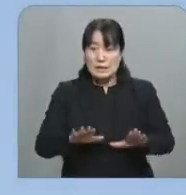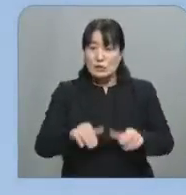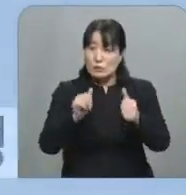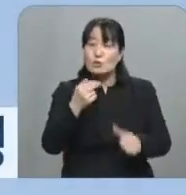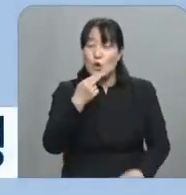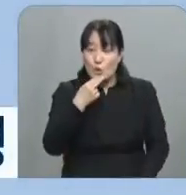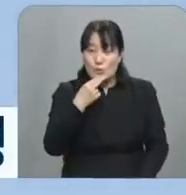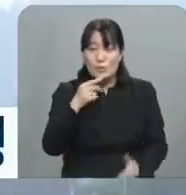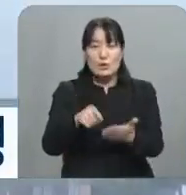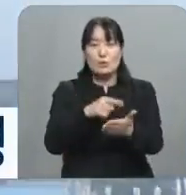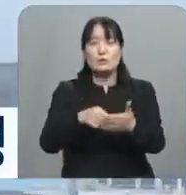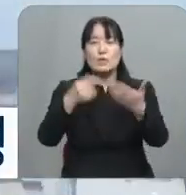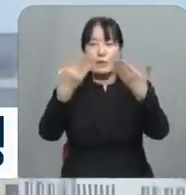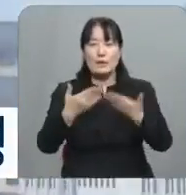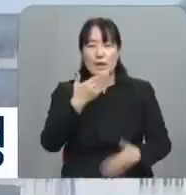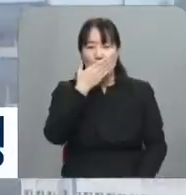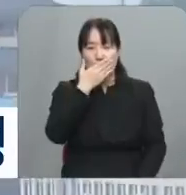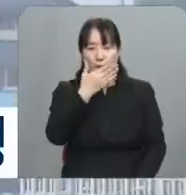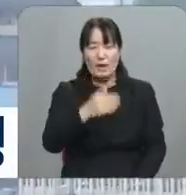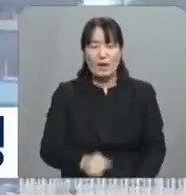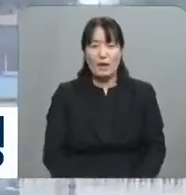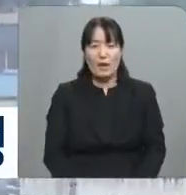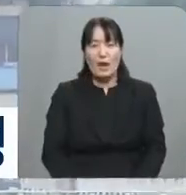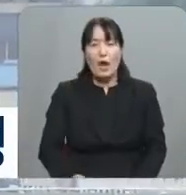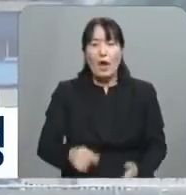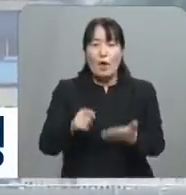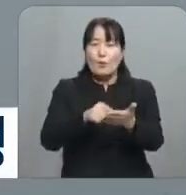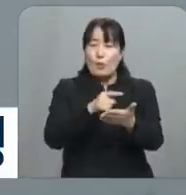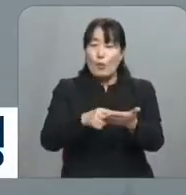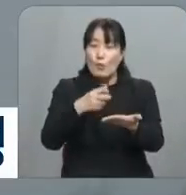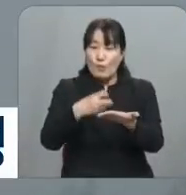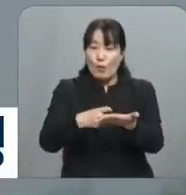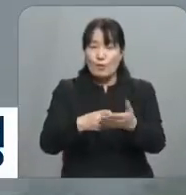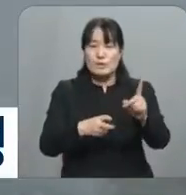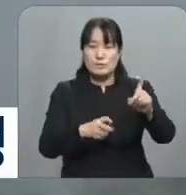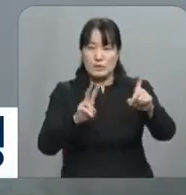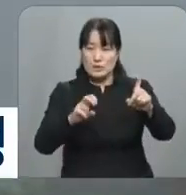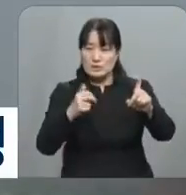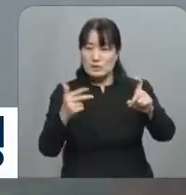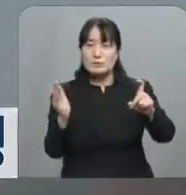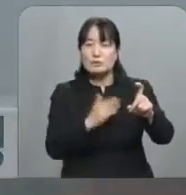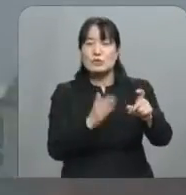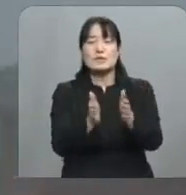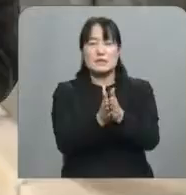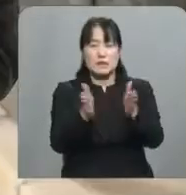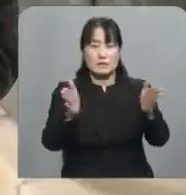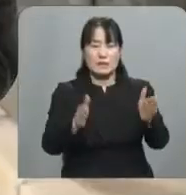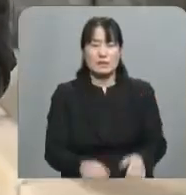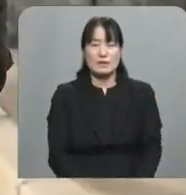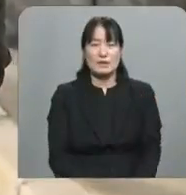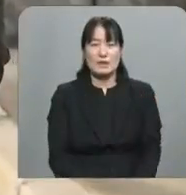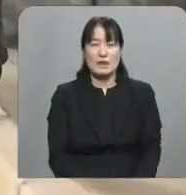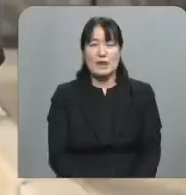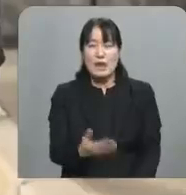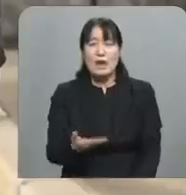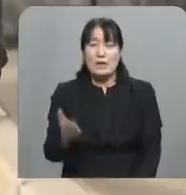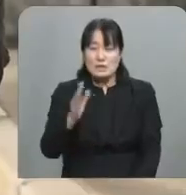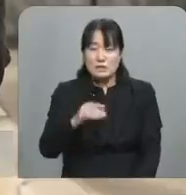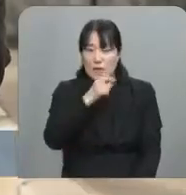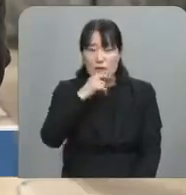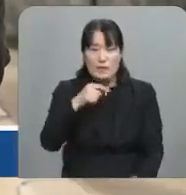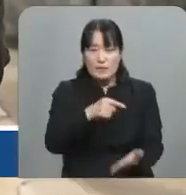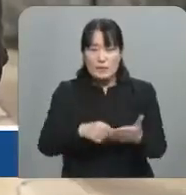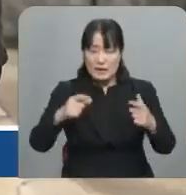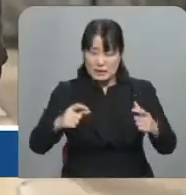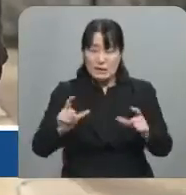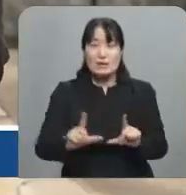없이도 보상을 받을 길이 열렸습니다. 군소음 보상법이 이달 27일 시행되기 때문입니다. 하지만 이곳 소음 피해